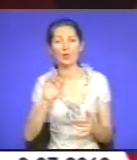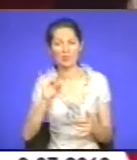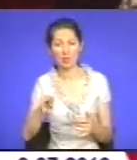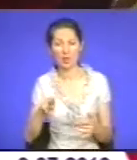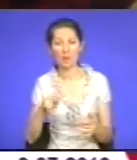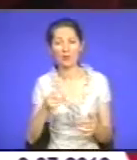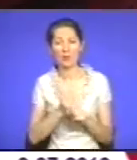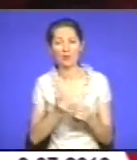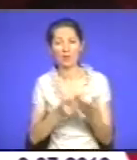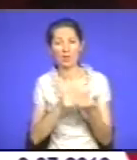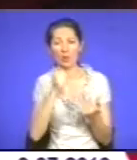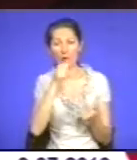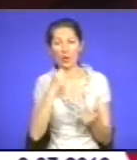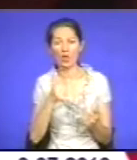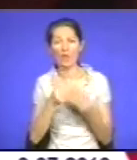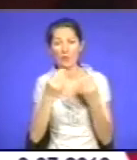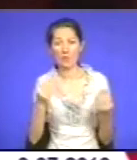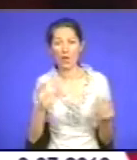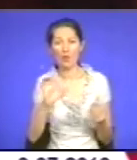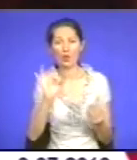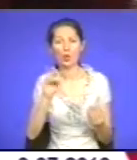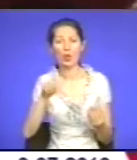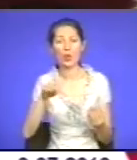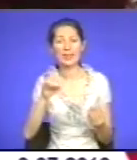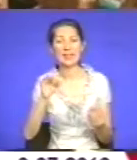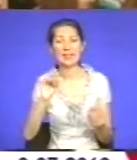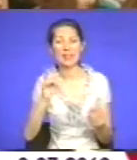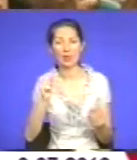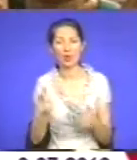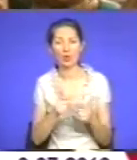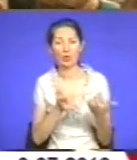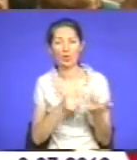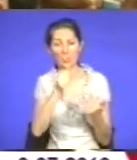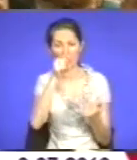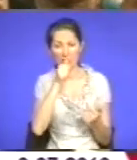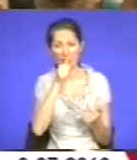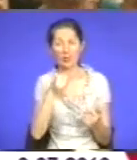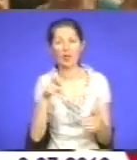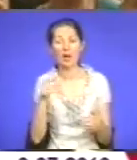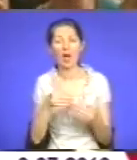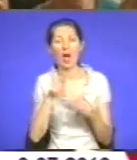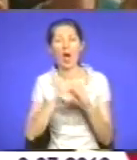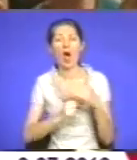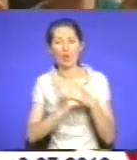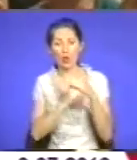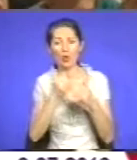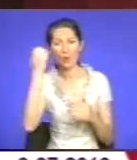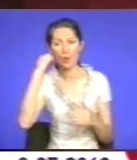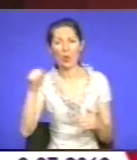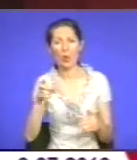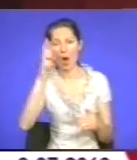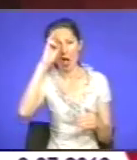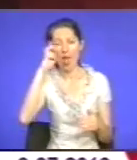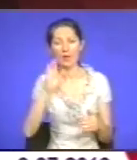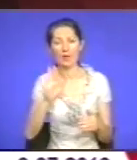актори готували кілька місяців. В основі сюжету повісті – перемога гетьмана Івана Виговського над московськими військами під